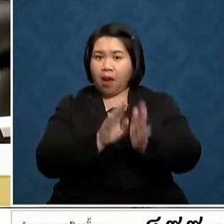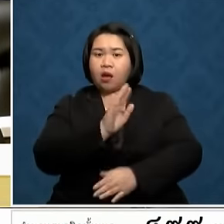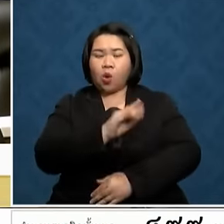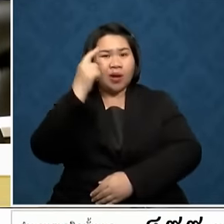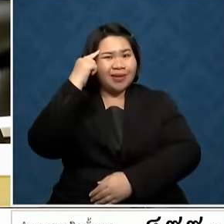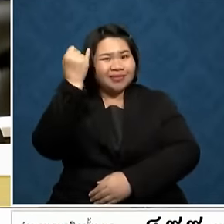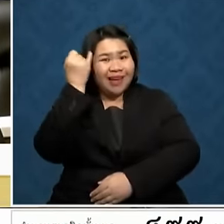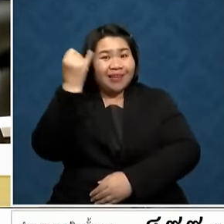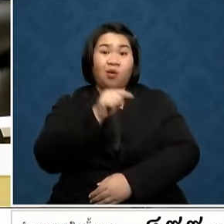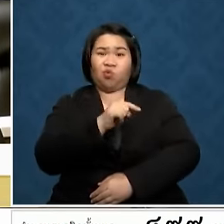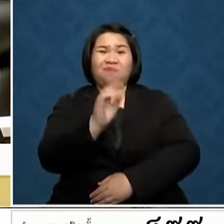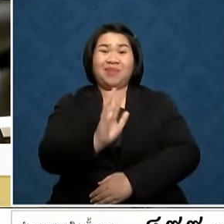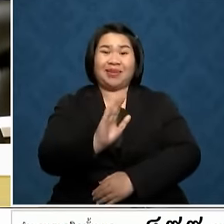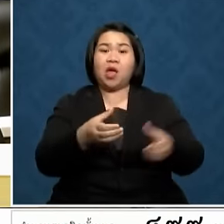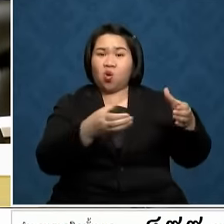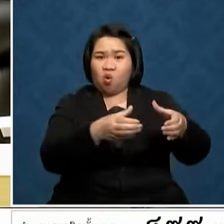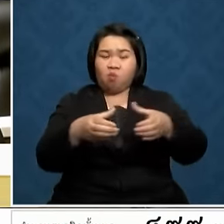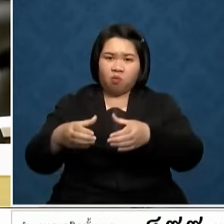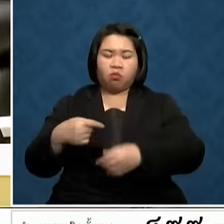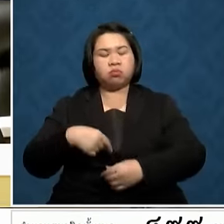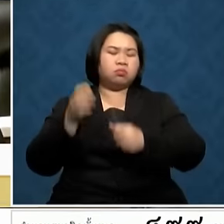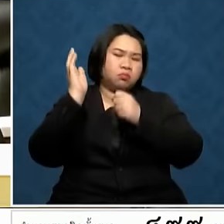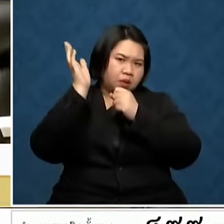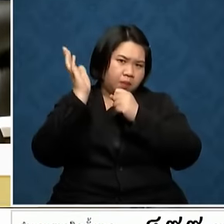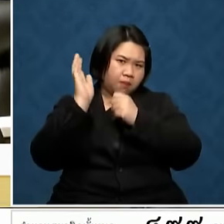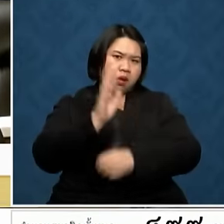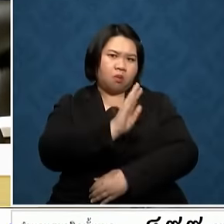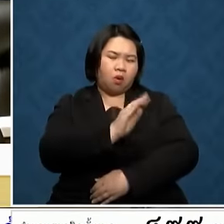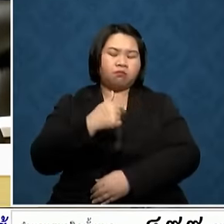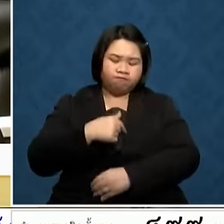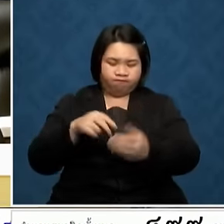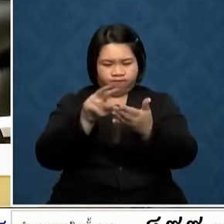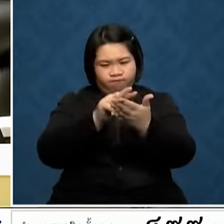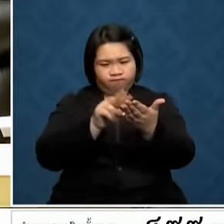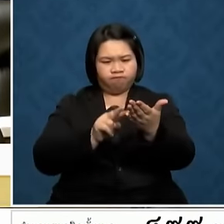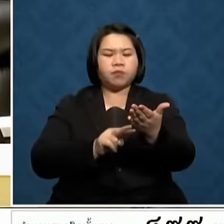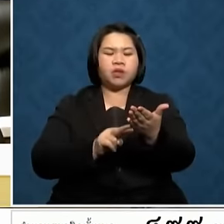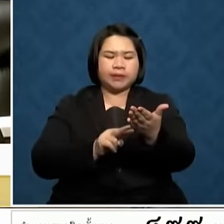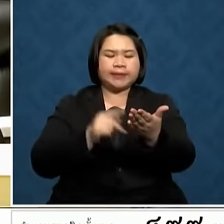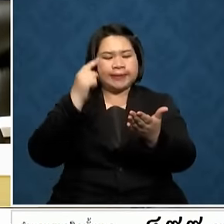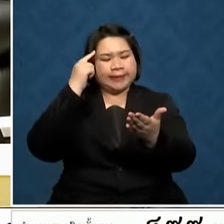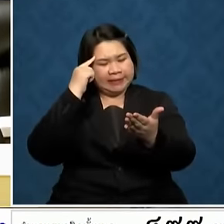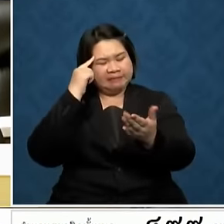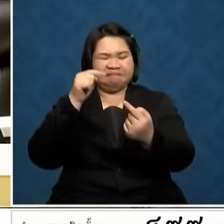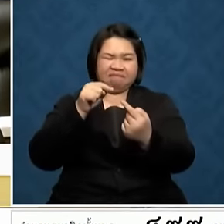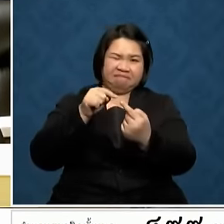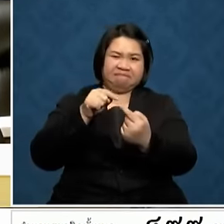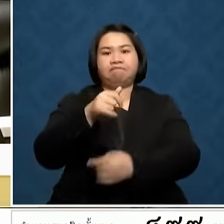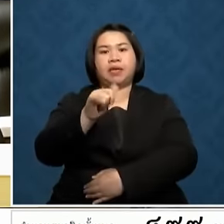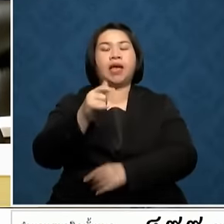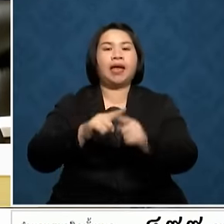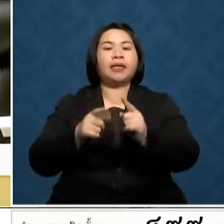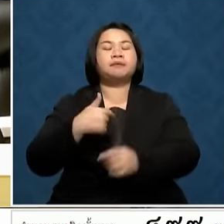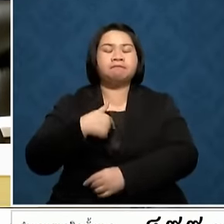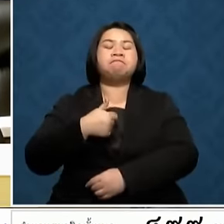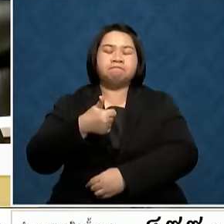ใชไเดียของท่านฟงคอไปมาตลอดวัแล้ว อ่านระวงบนทัดผมกเชื่วบางท่านกอาจะไมไดเห็นด้วยด้สำแต่ผมกขร